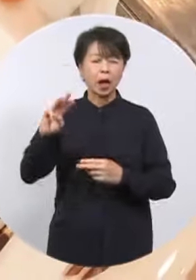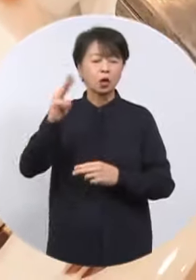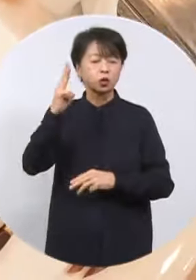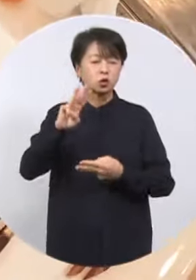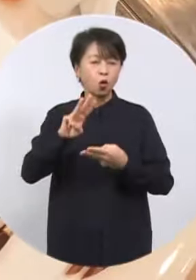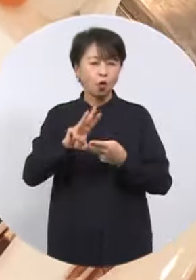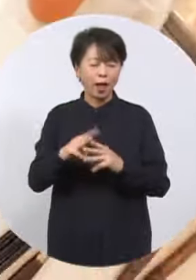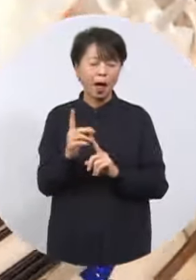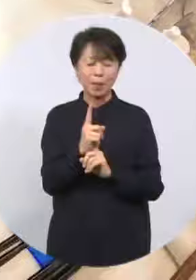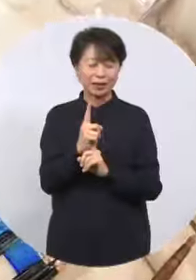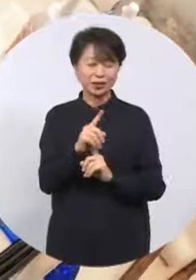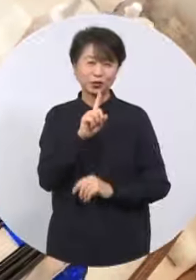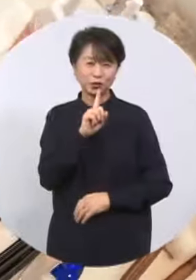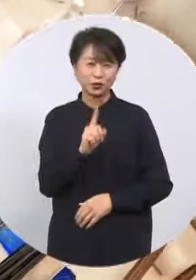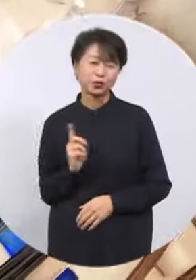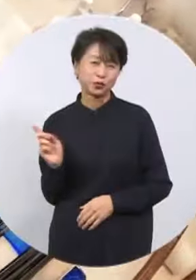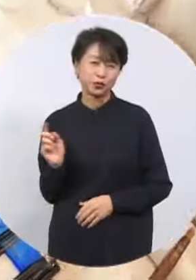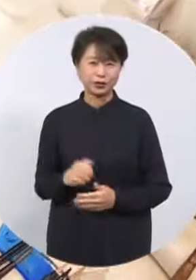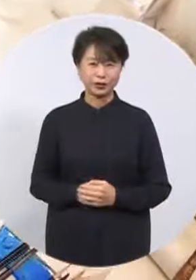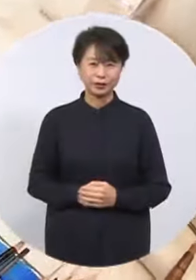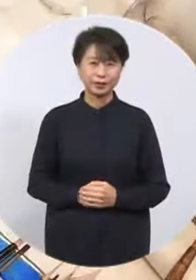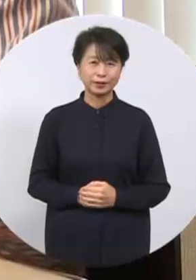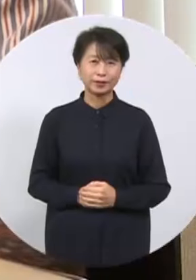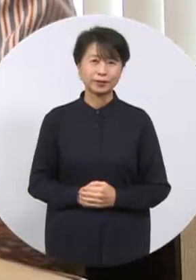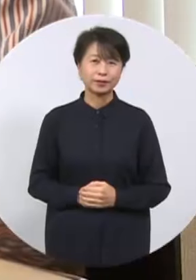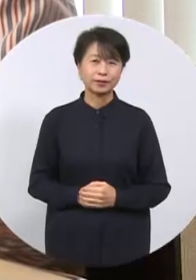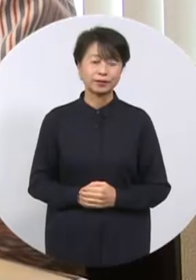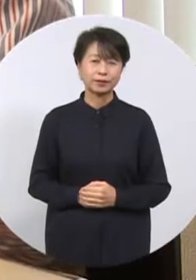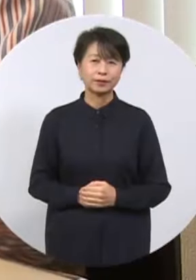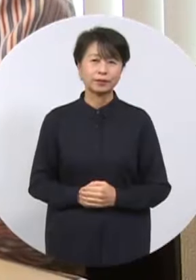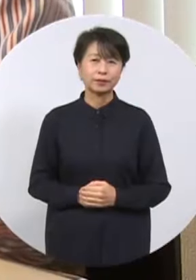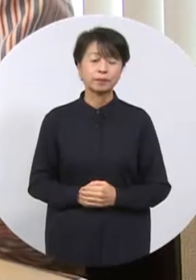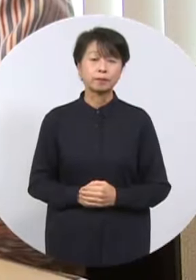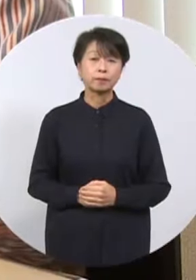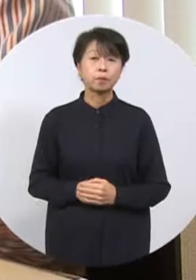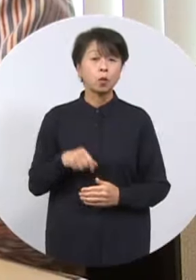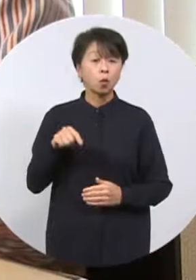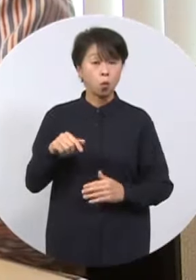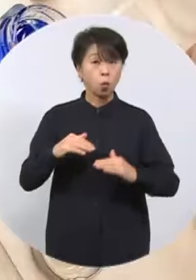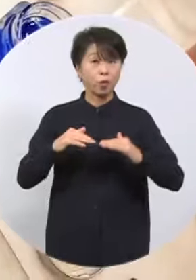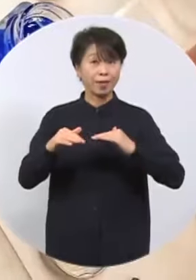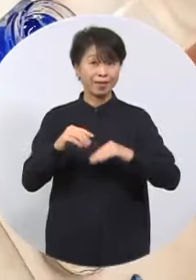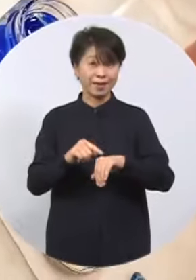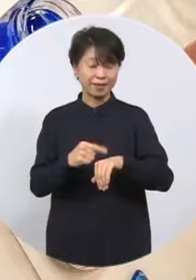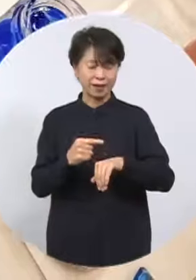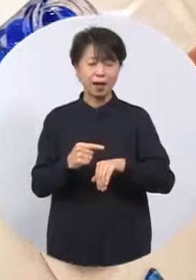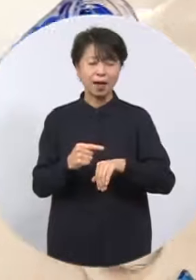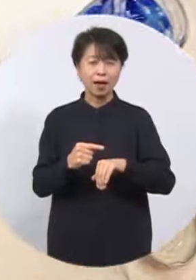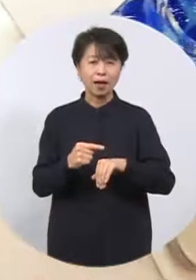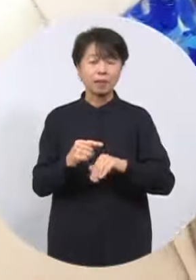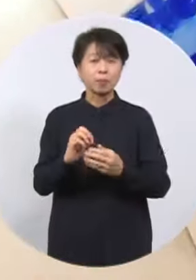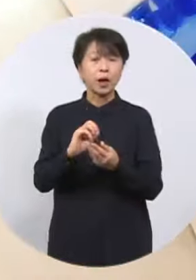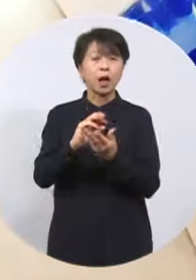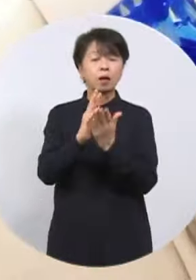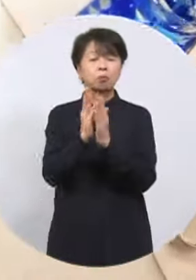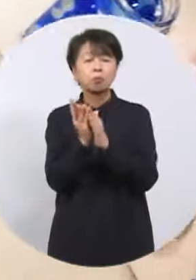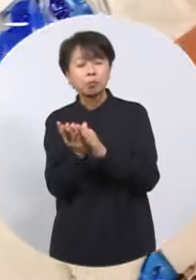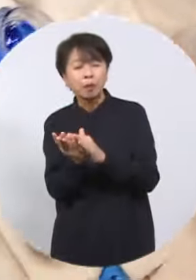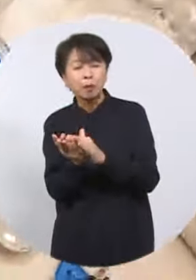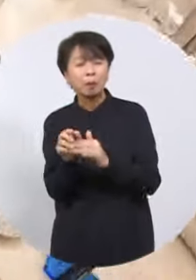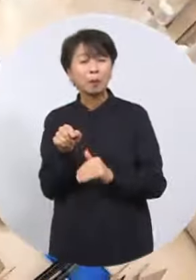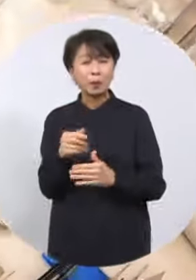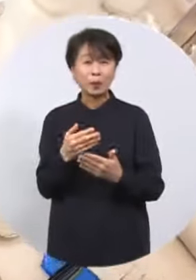田マジックって言うんです。 角田マジック。 で私の描くこういう デザイン性ですね、枯れたバラを描くなん